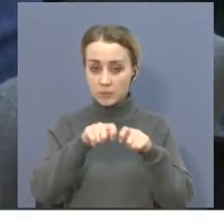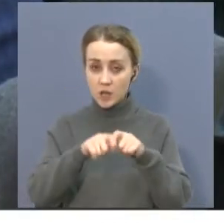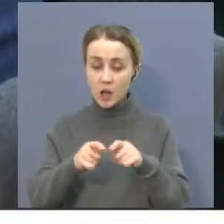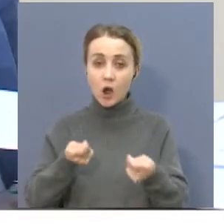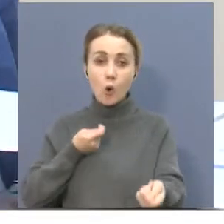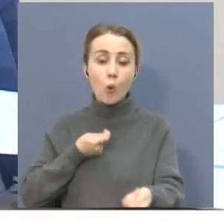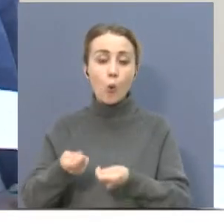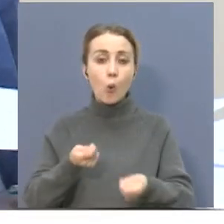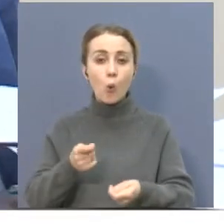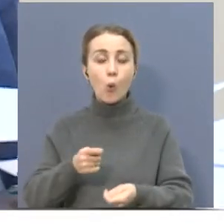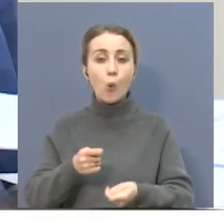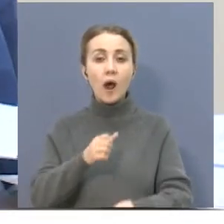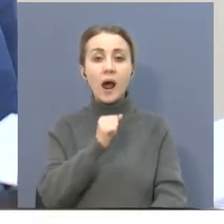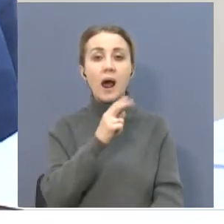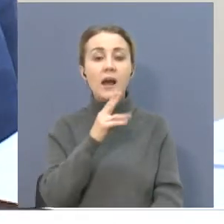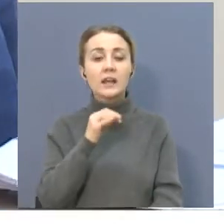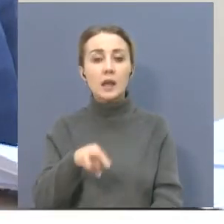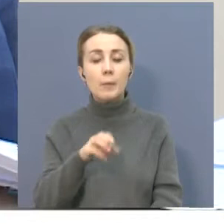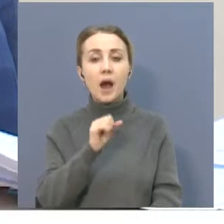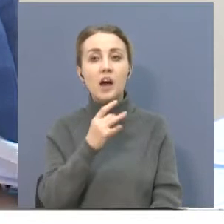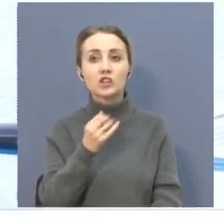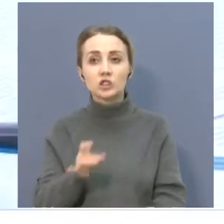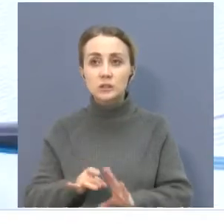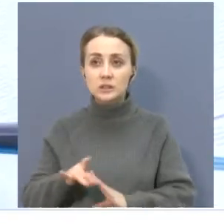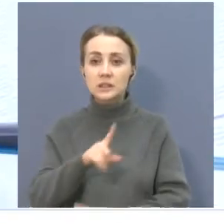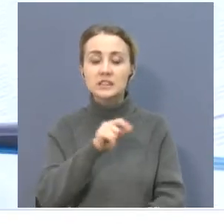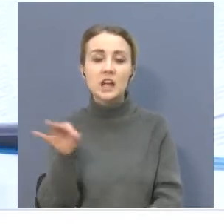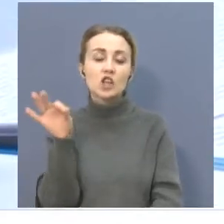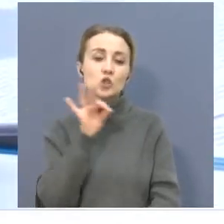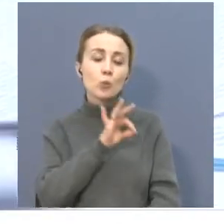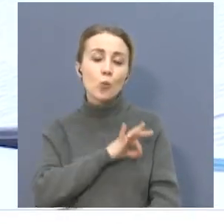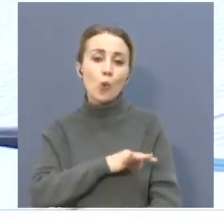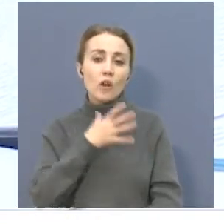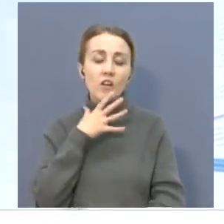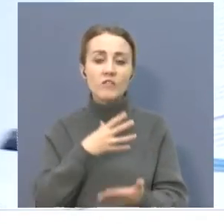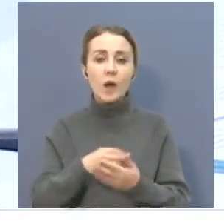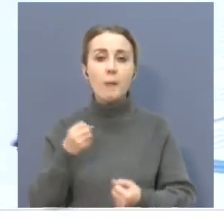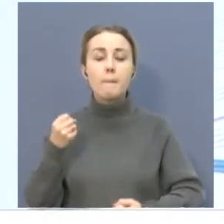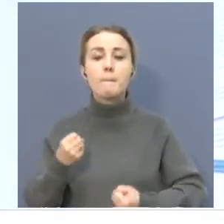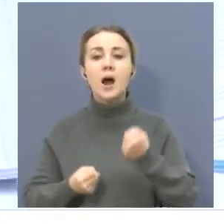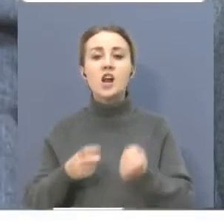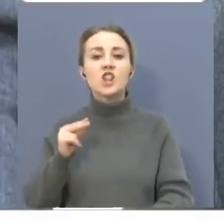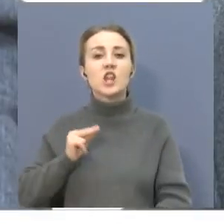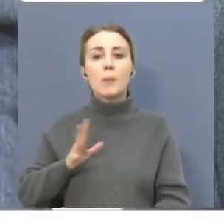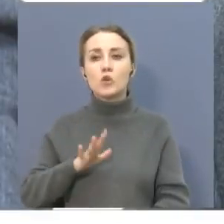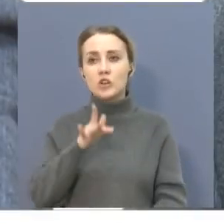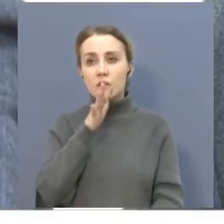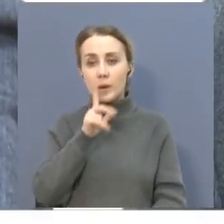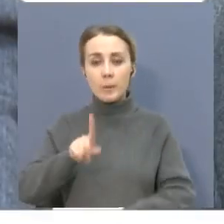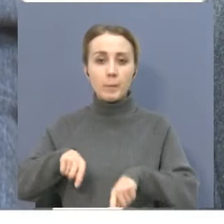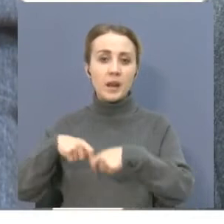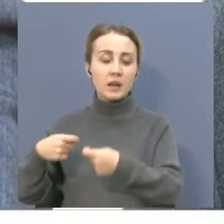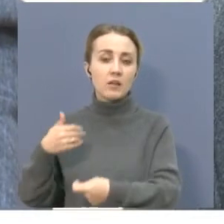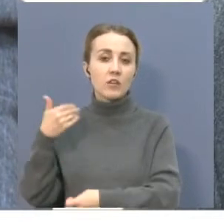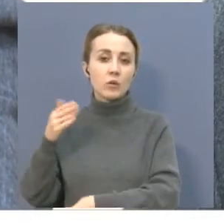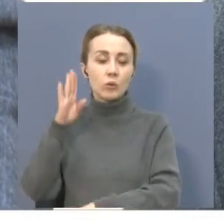қызметтік көлікті жұмыстан тыс уақытта пайдаланғаны және оны жұбайына бергені үшін сөгіс берілді. Поэтому давайте здесь